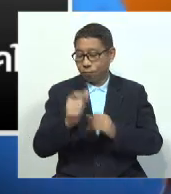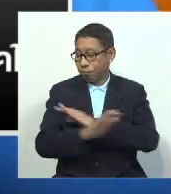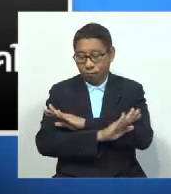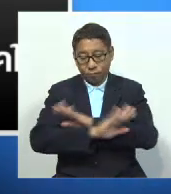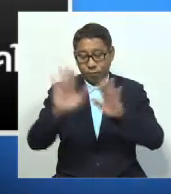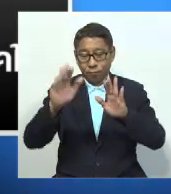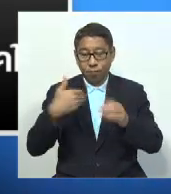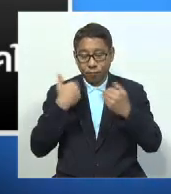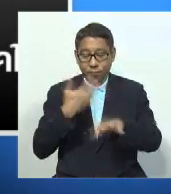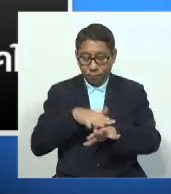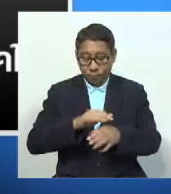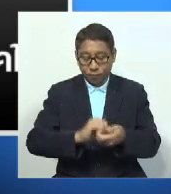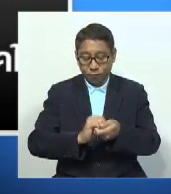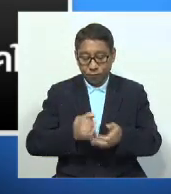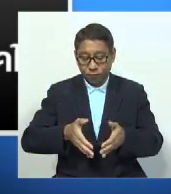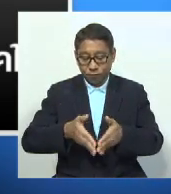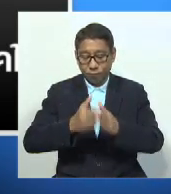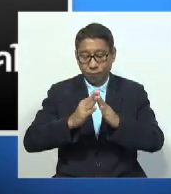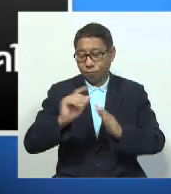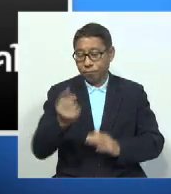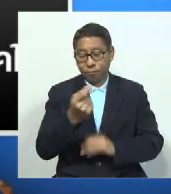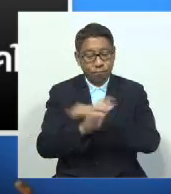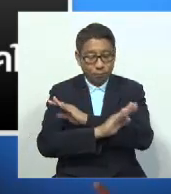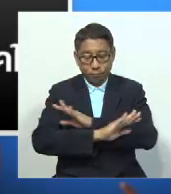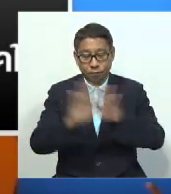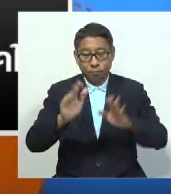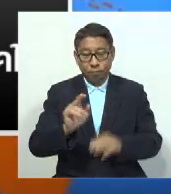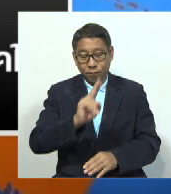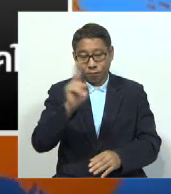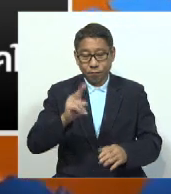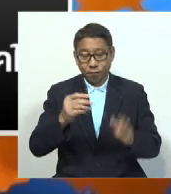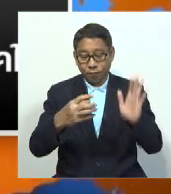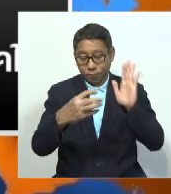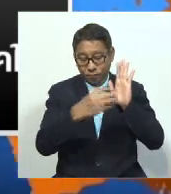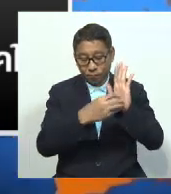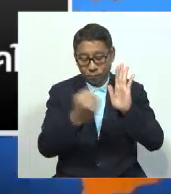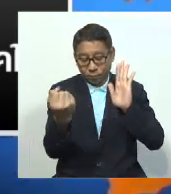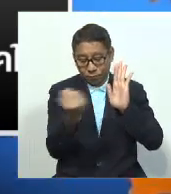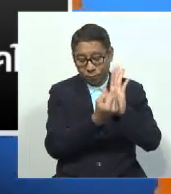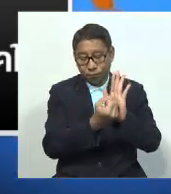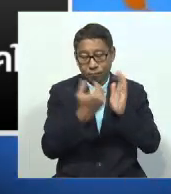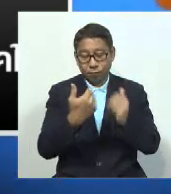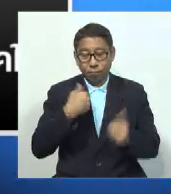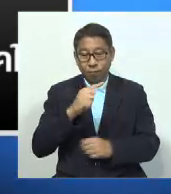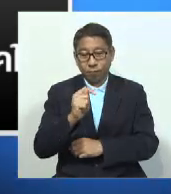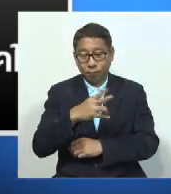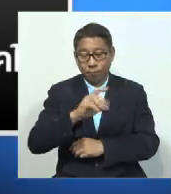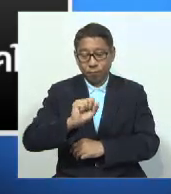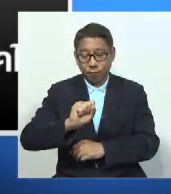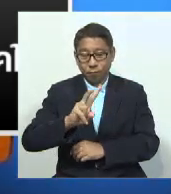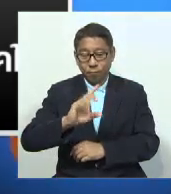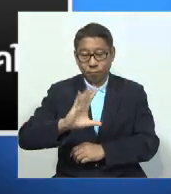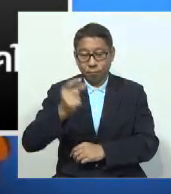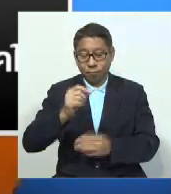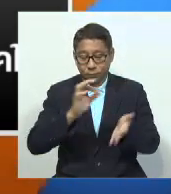ามีส่วนร่วมในการจัดตั้งพรรคการเมืองใหม่รวมถึงไม่สามารถใช้โลโก้หรือว่าชื่อของพรรคไทยรักษาชาติซึ่งถูกยุบไป